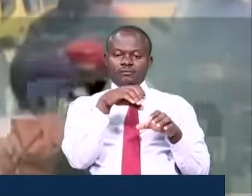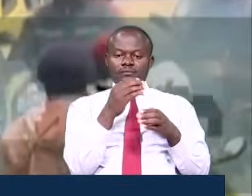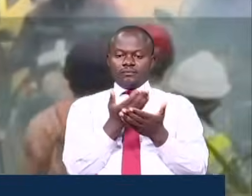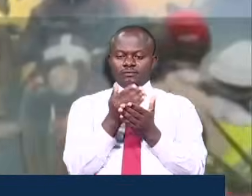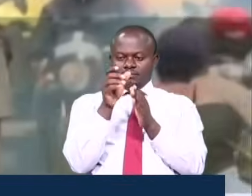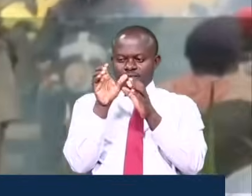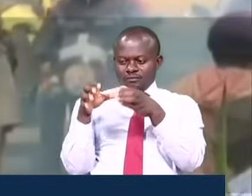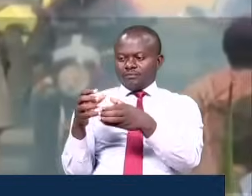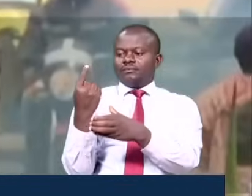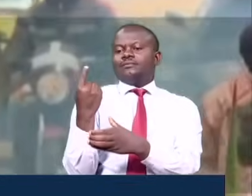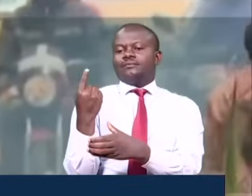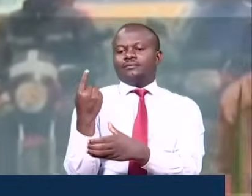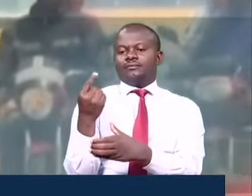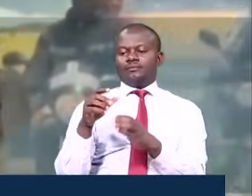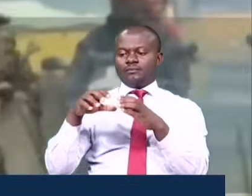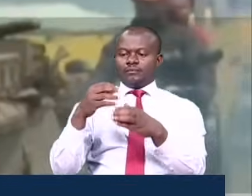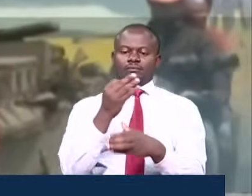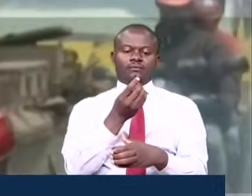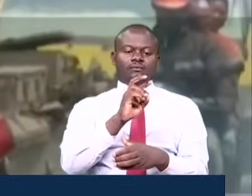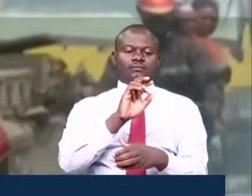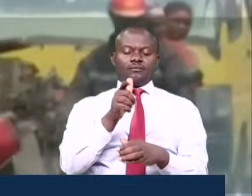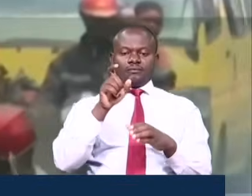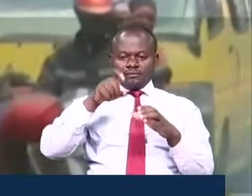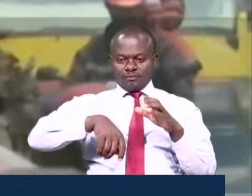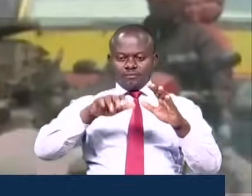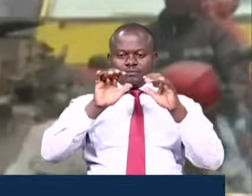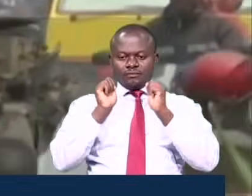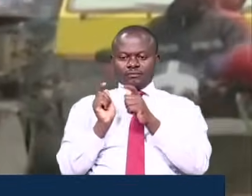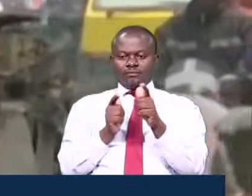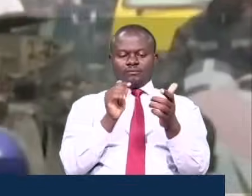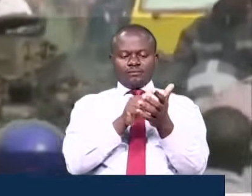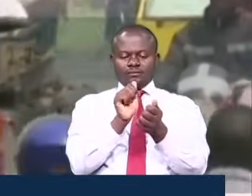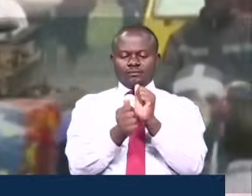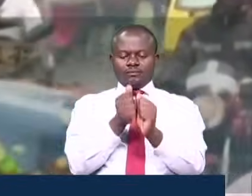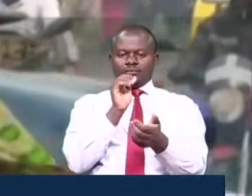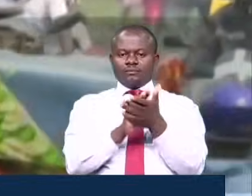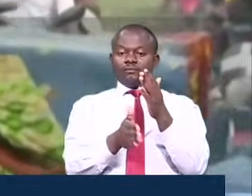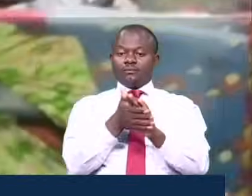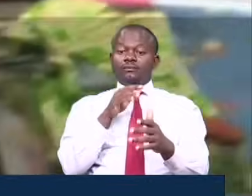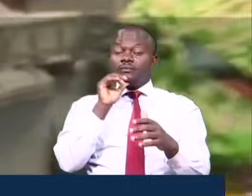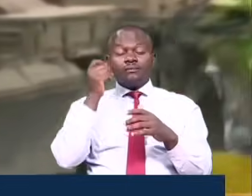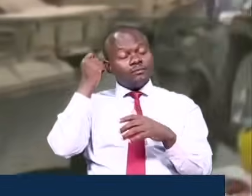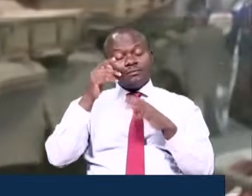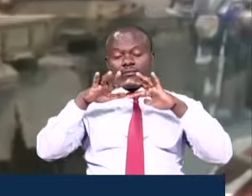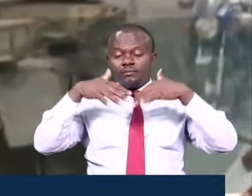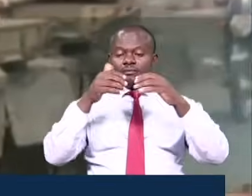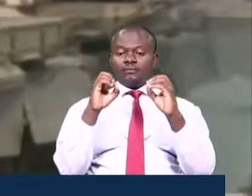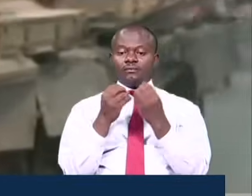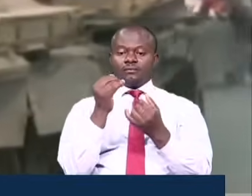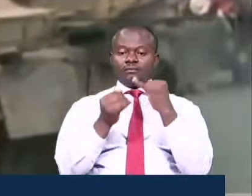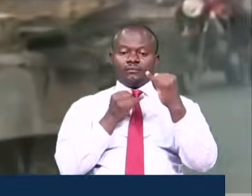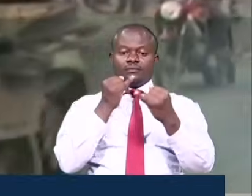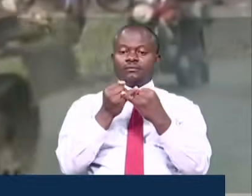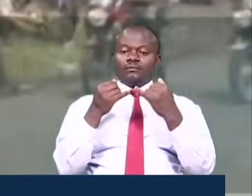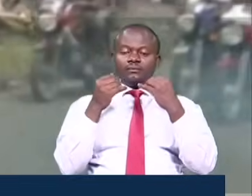gusa yashimangiye ko umutwe w'iterabwoba FDLR rugomba kwamburwa intwaro kandi ugasenywa burundu kandi avuga ko bitumvikana ukuntu umuryango mpuzamahanga uvuga kwishyira